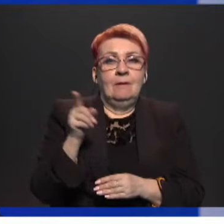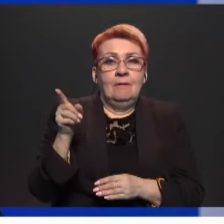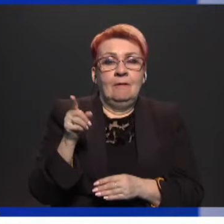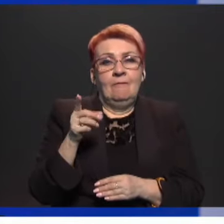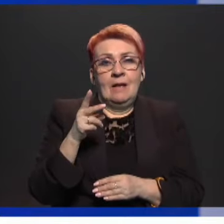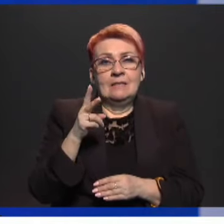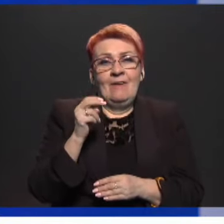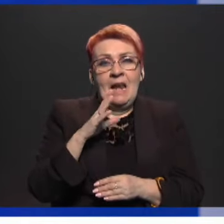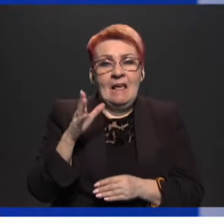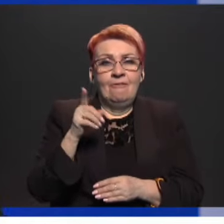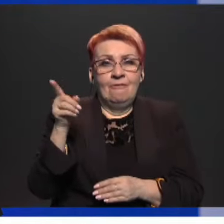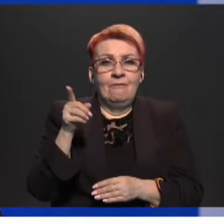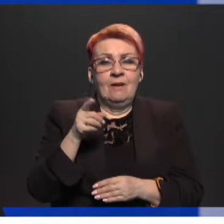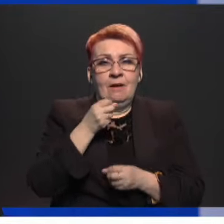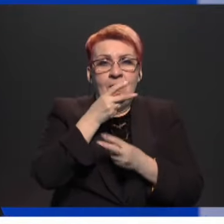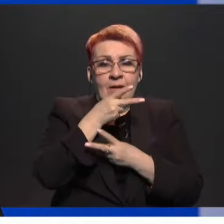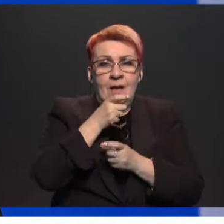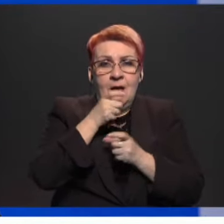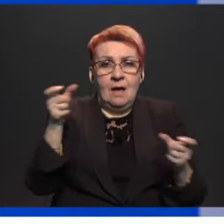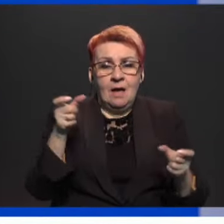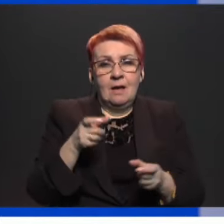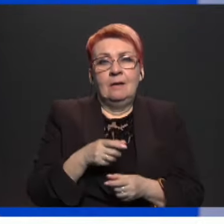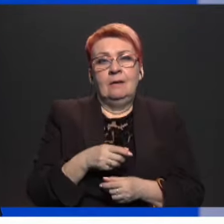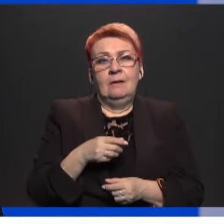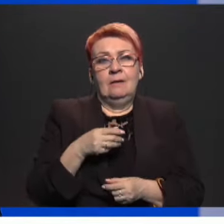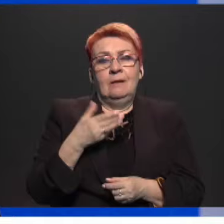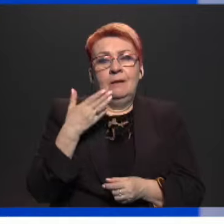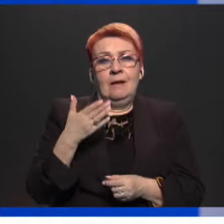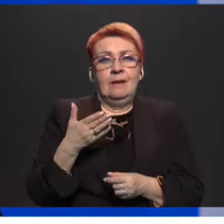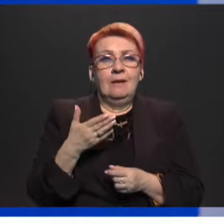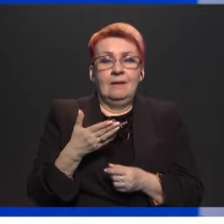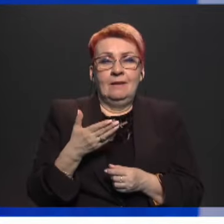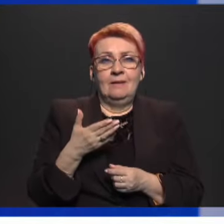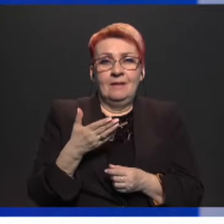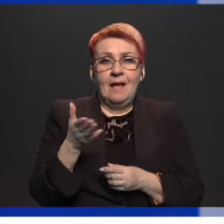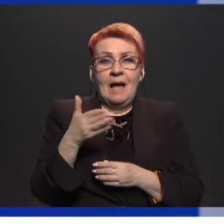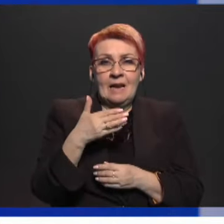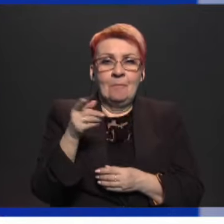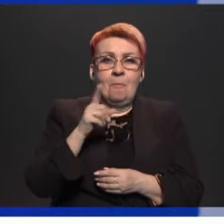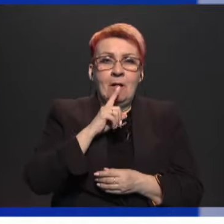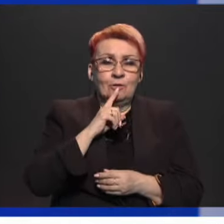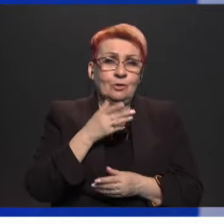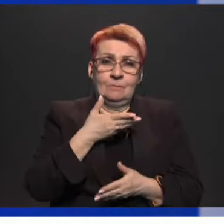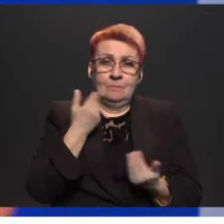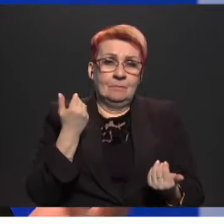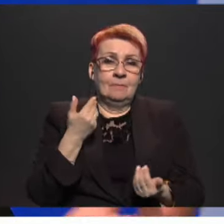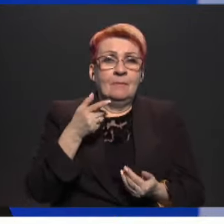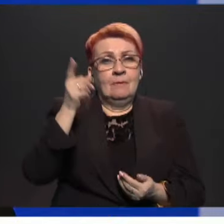совершенно чушь. Mm-hmm. Это, во-первых. Это просто неправда. Во-вторых, в древности фактически это был религиозный